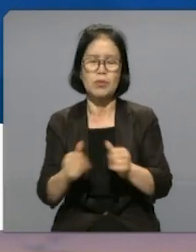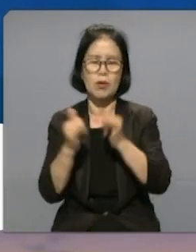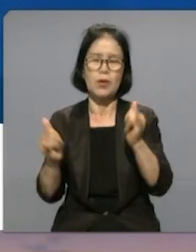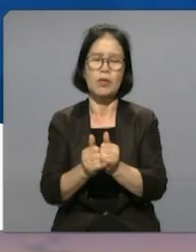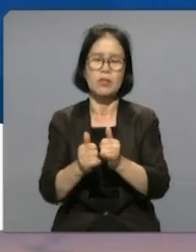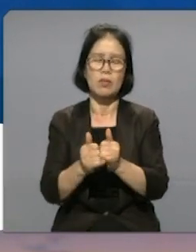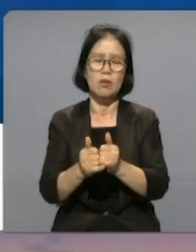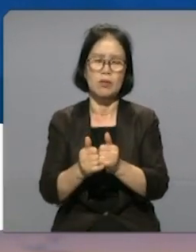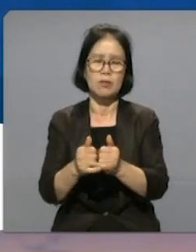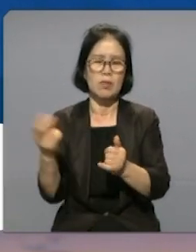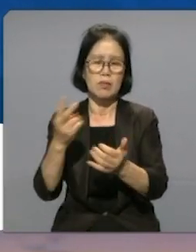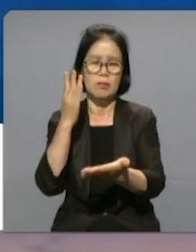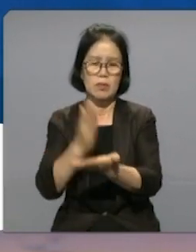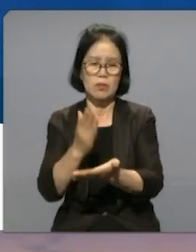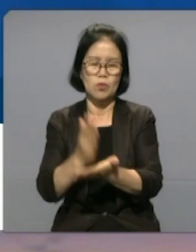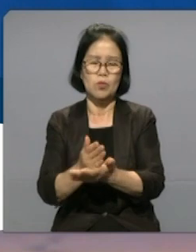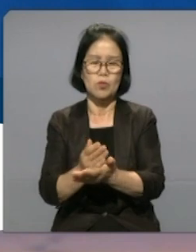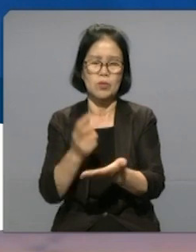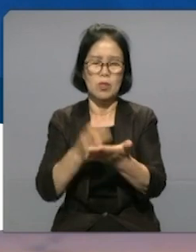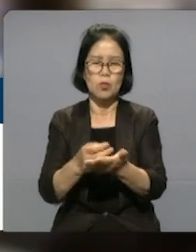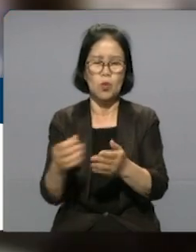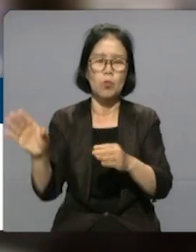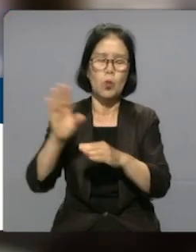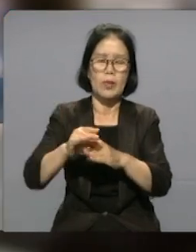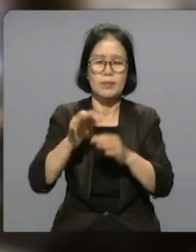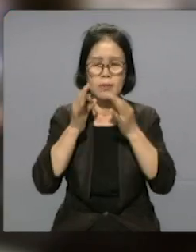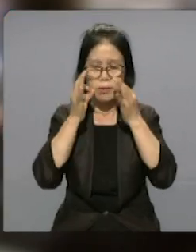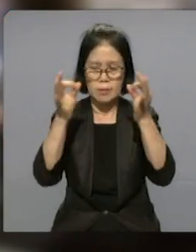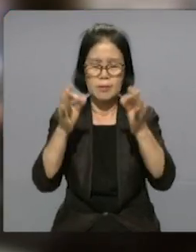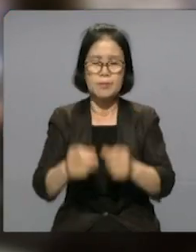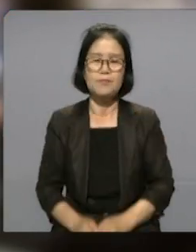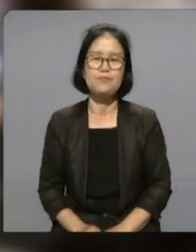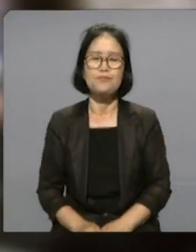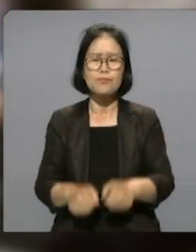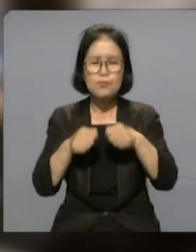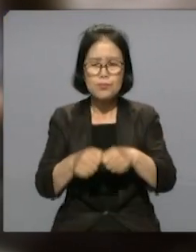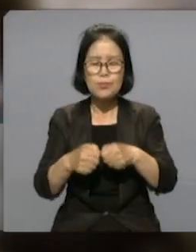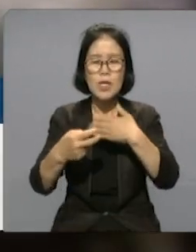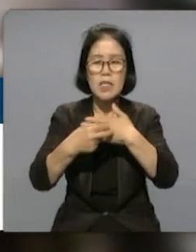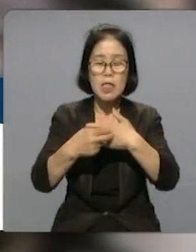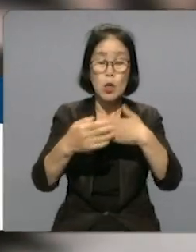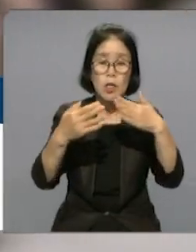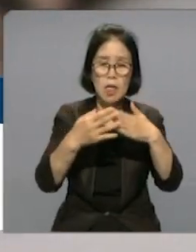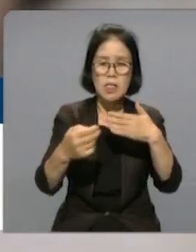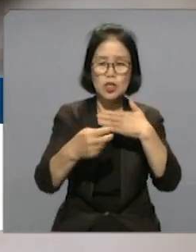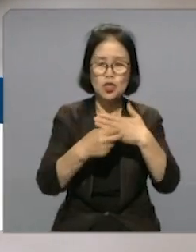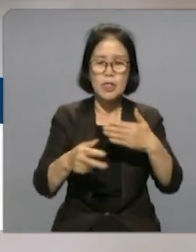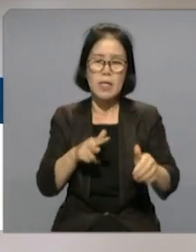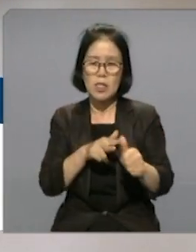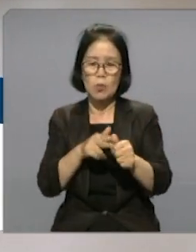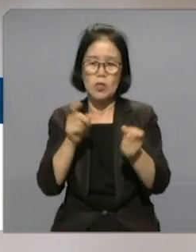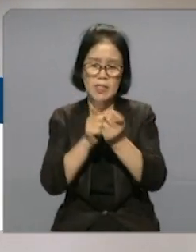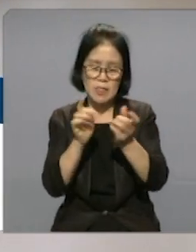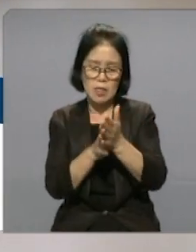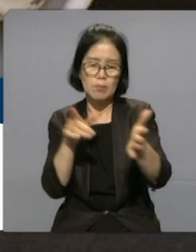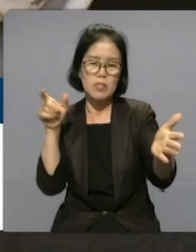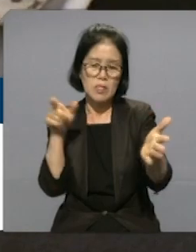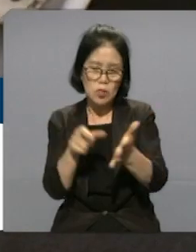않도록 제도를 보완하는 데 최선을 다하겠습니다. 구체적으로 의료기관이 출생정보를 직접